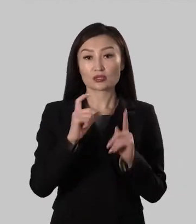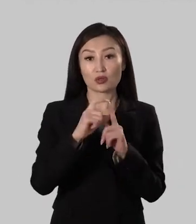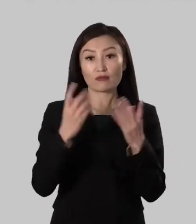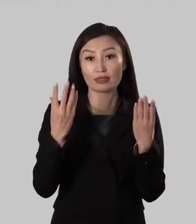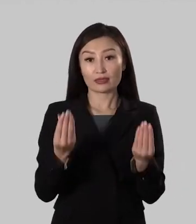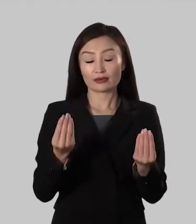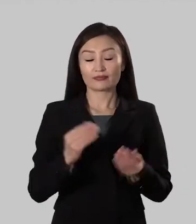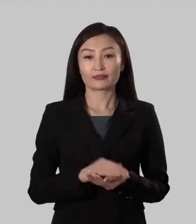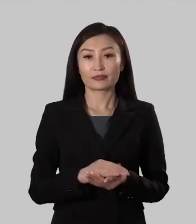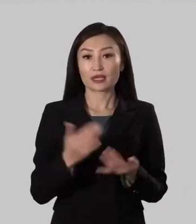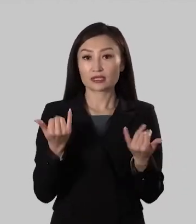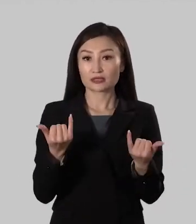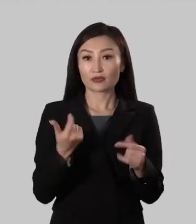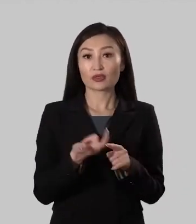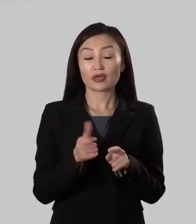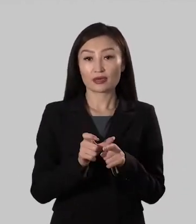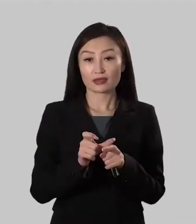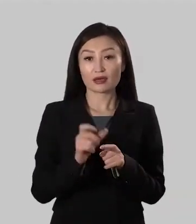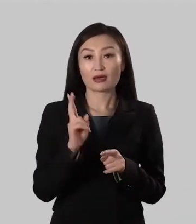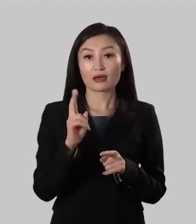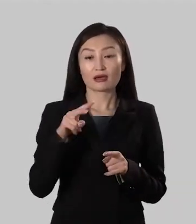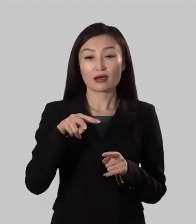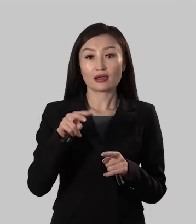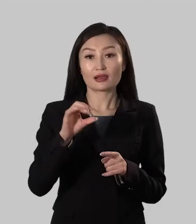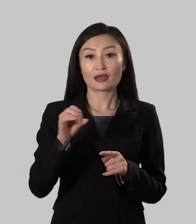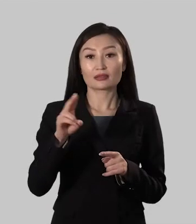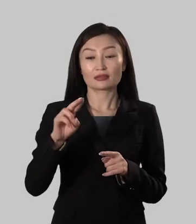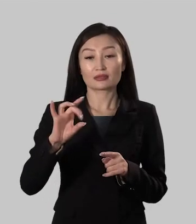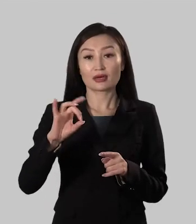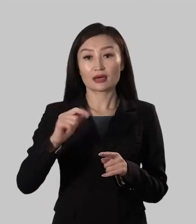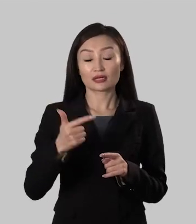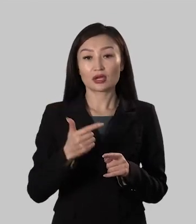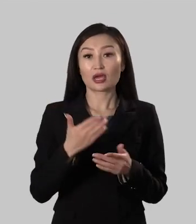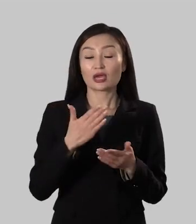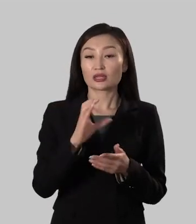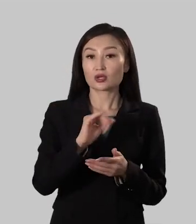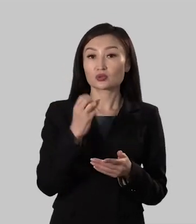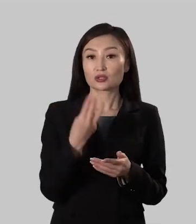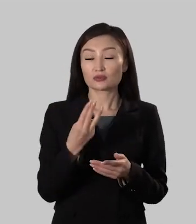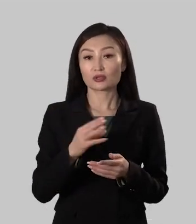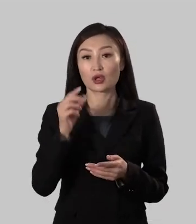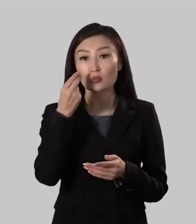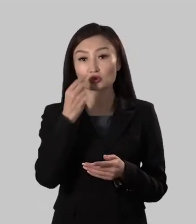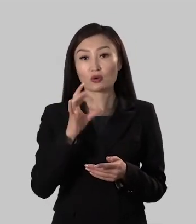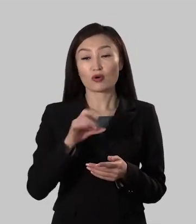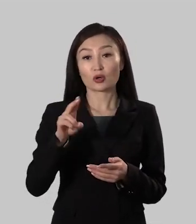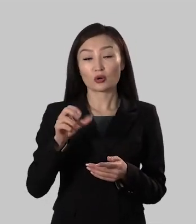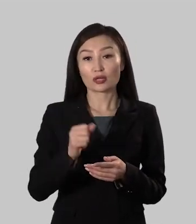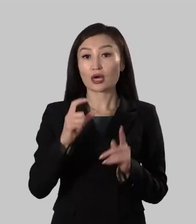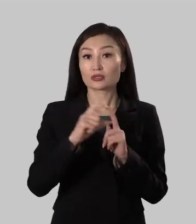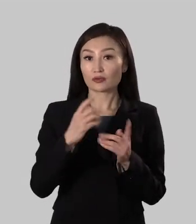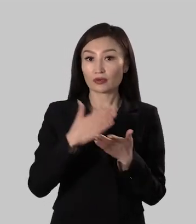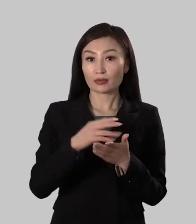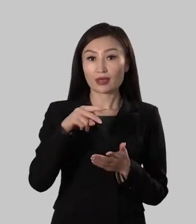дня». Сегодня это календарь. Календарь – существительное мужского рода. Слово